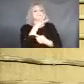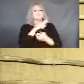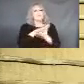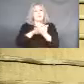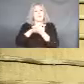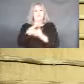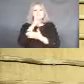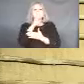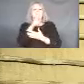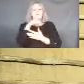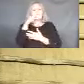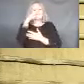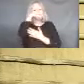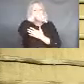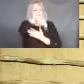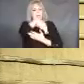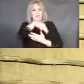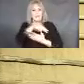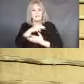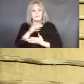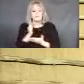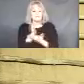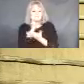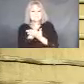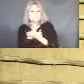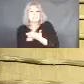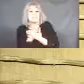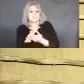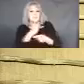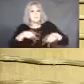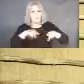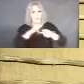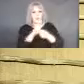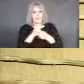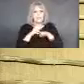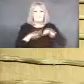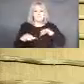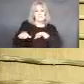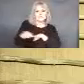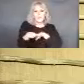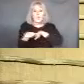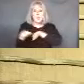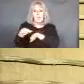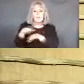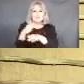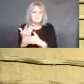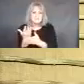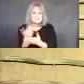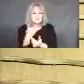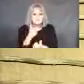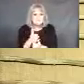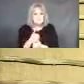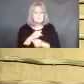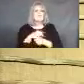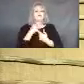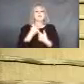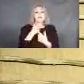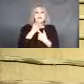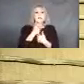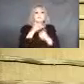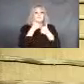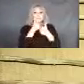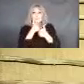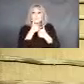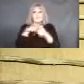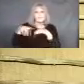geel spinnekoppe, ek het nachtmerries gekry van die spinnekoppe hoor, maar dan is jy daar in jy koes en jy dakma, en dan is daar so'n klein oop plekje wat jy kan gaan